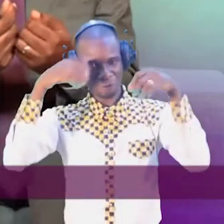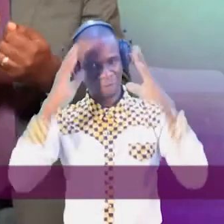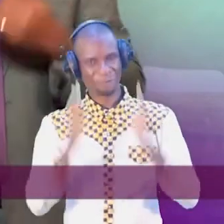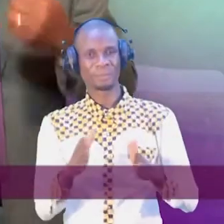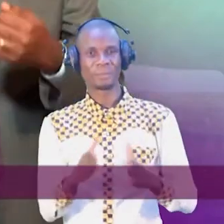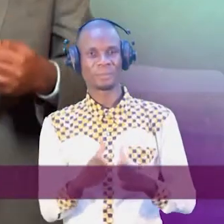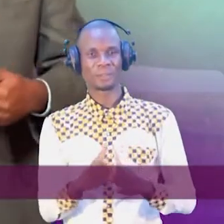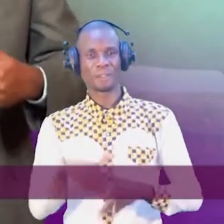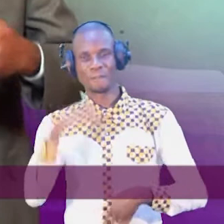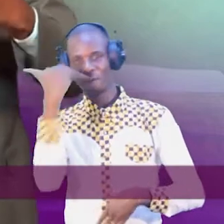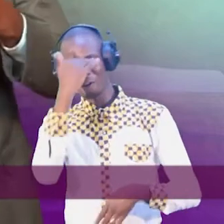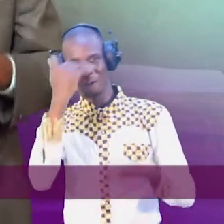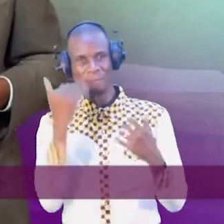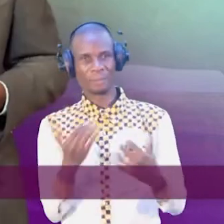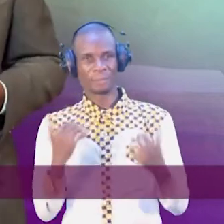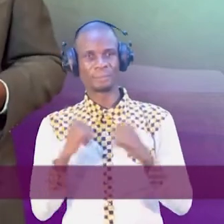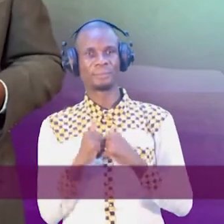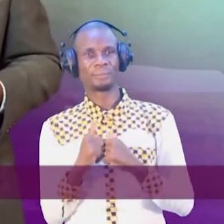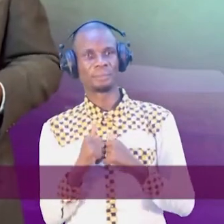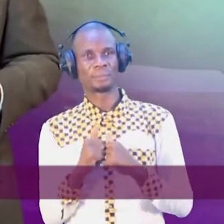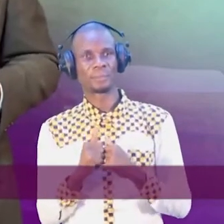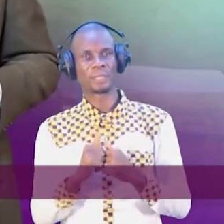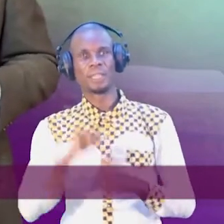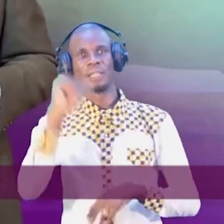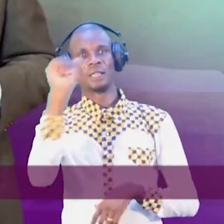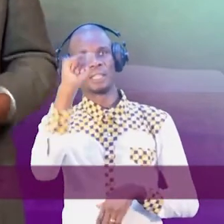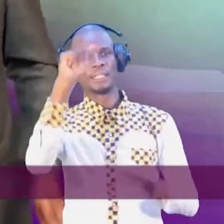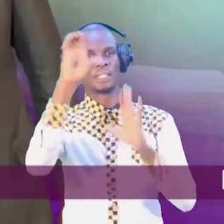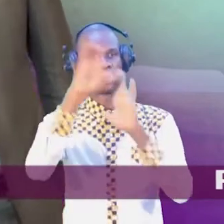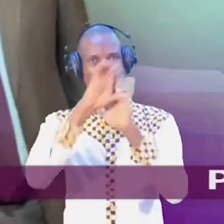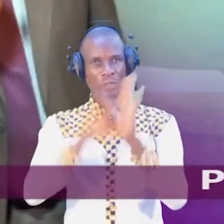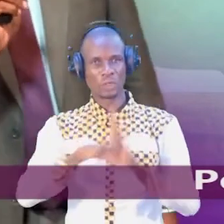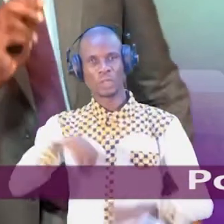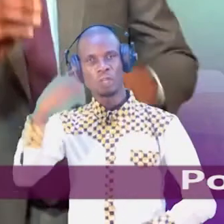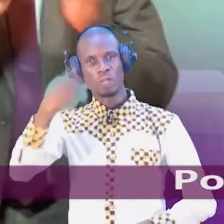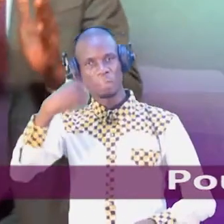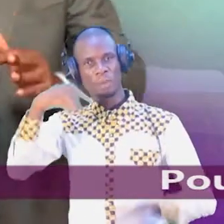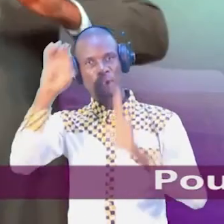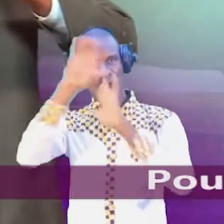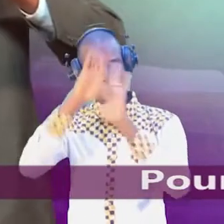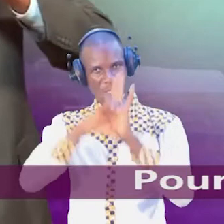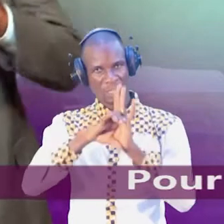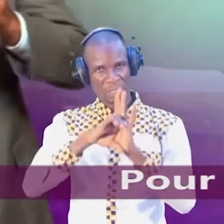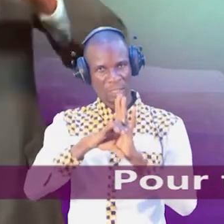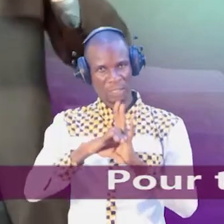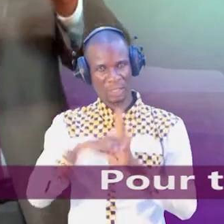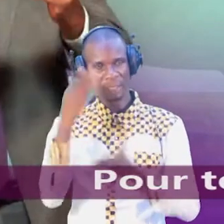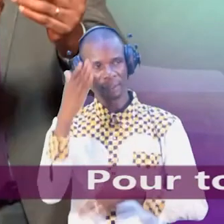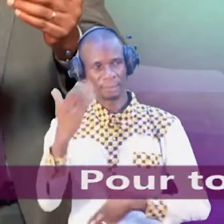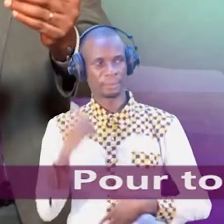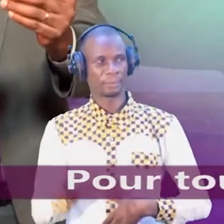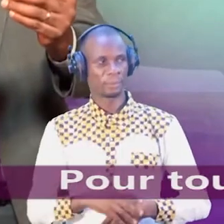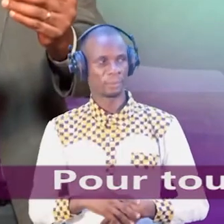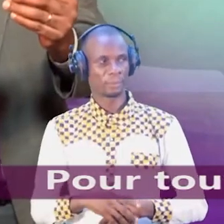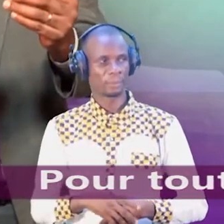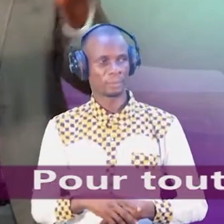ye to na motema na ye. Kaka Nzambe ye moko nde akoki na kogumbalemelama mpe kosambelama. Nzambe alingi